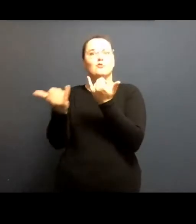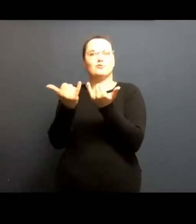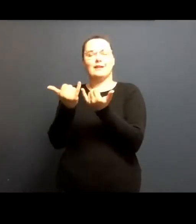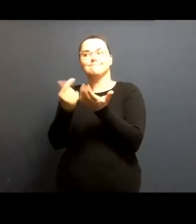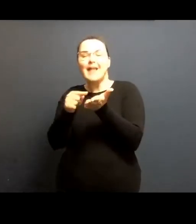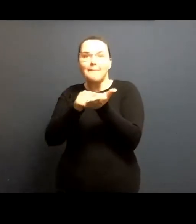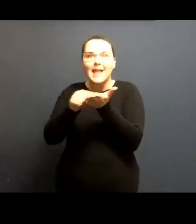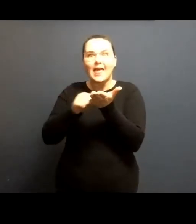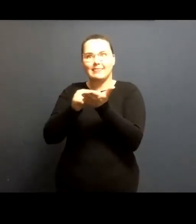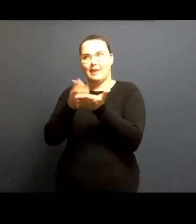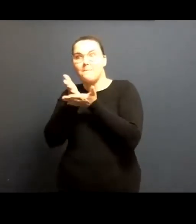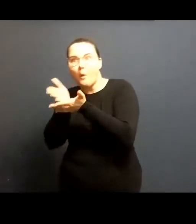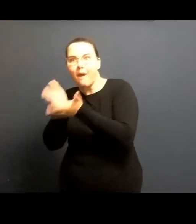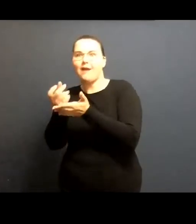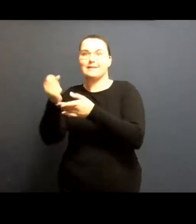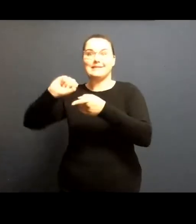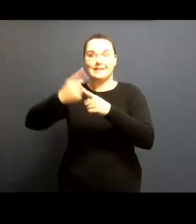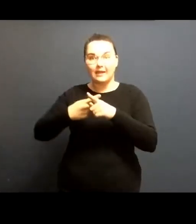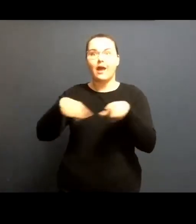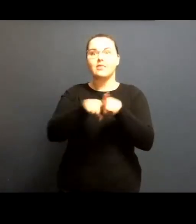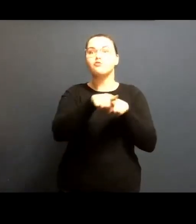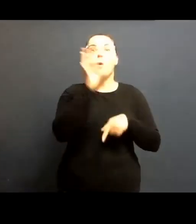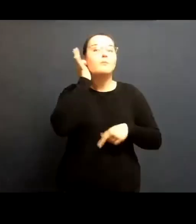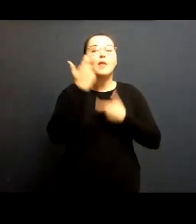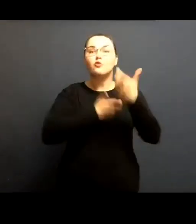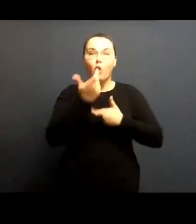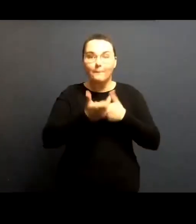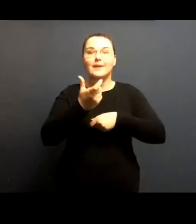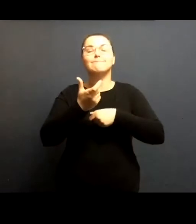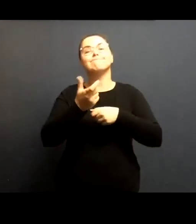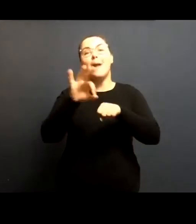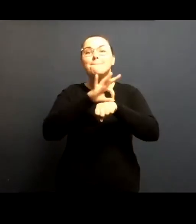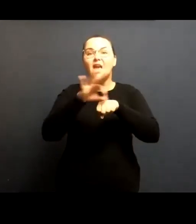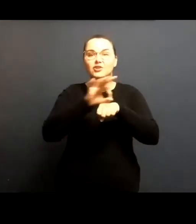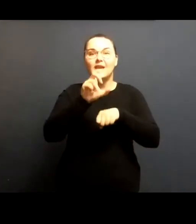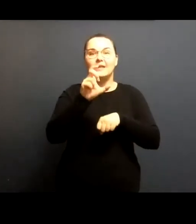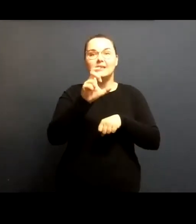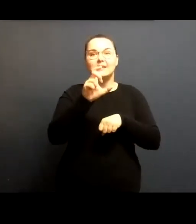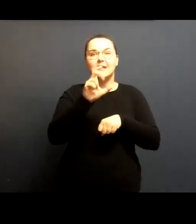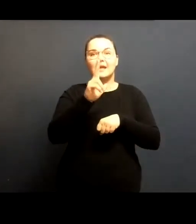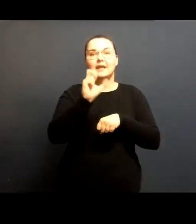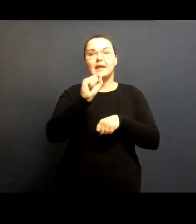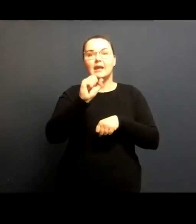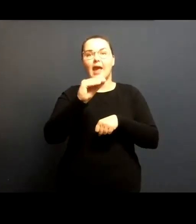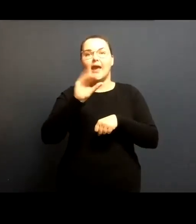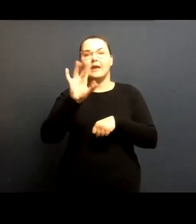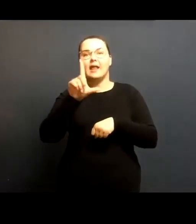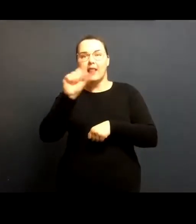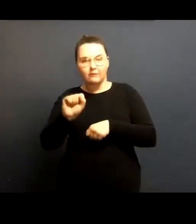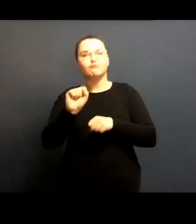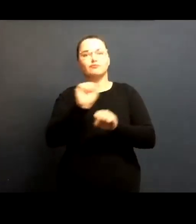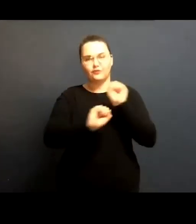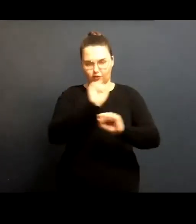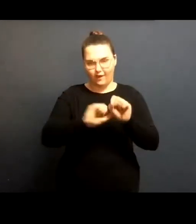w przypadku kobiet ćwiczeń mięśni Hegla. Tutaj tylko taki przegląd, ponieważ żeby pokazać Państwu, że tak